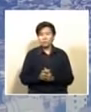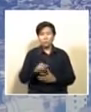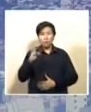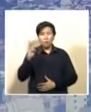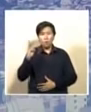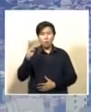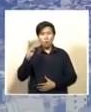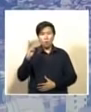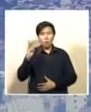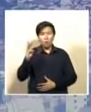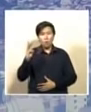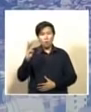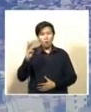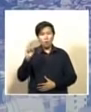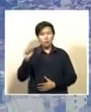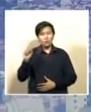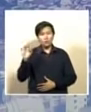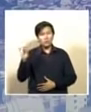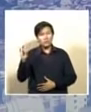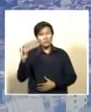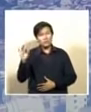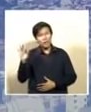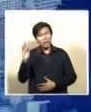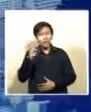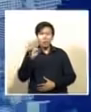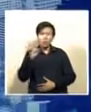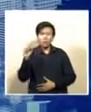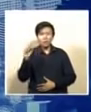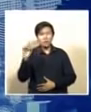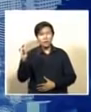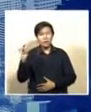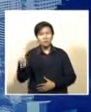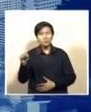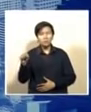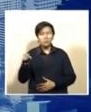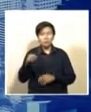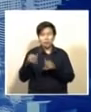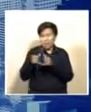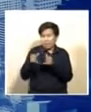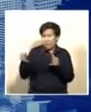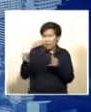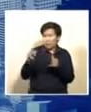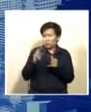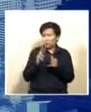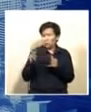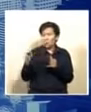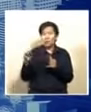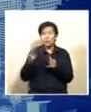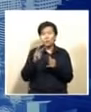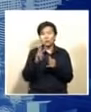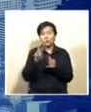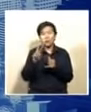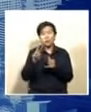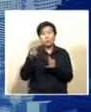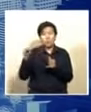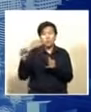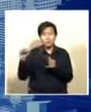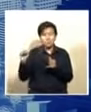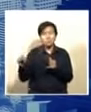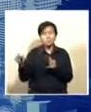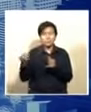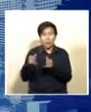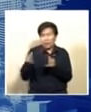เราพยายามทำให้เกิน90ถ้าเราทำอีกนิดเดียวเราก็จะทำเกิน90นะครับรวมทั้ง